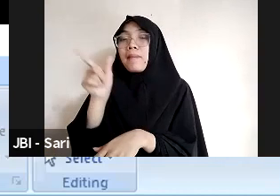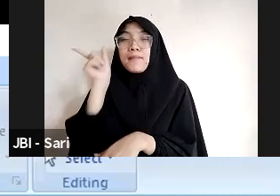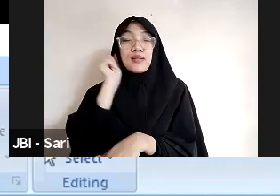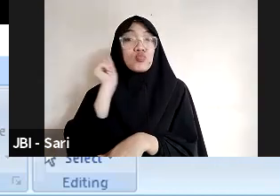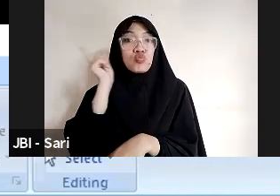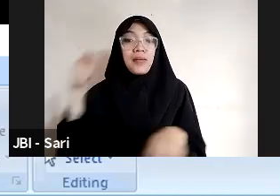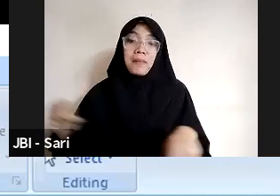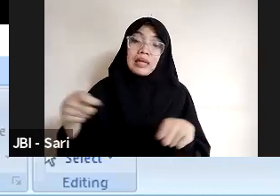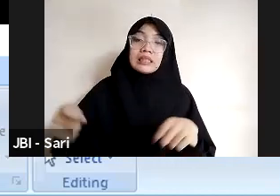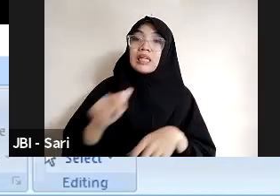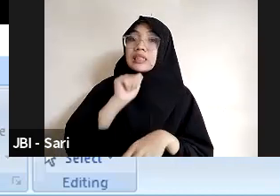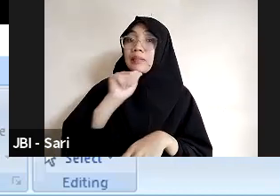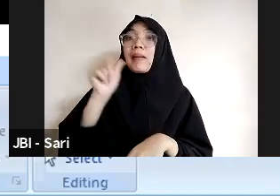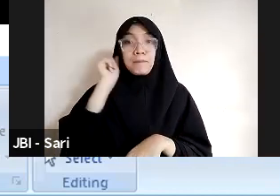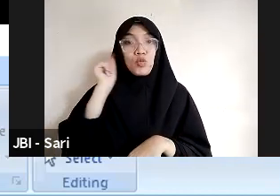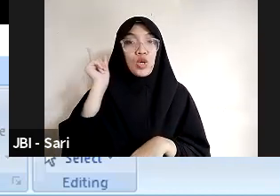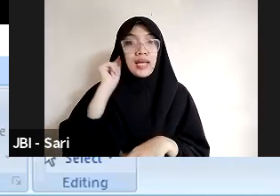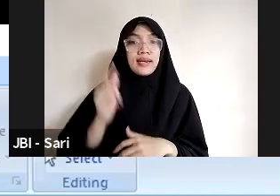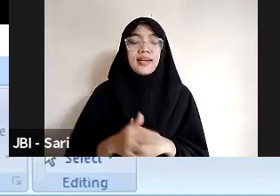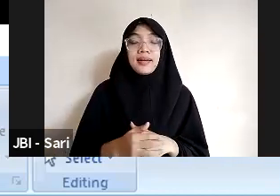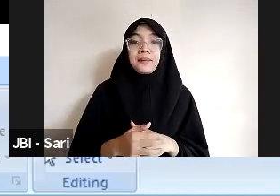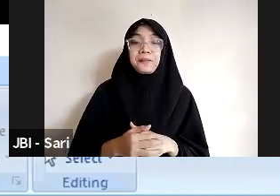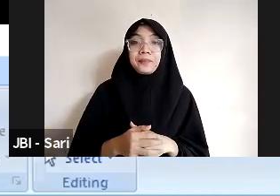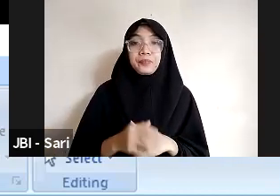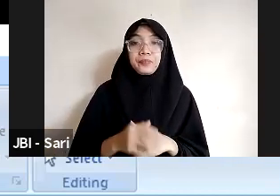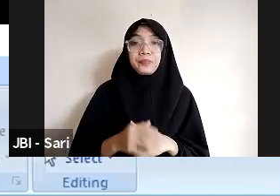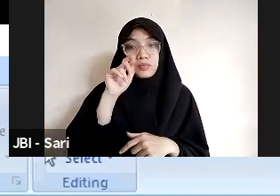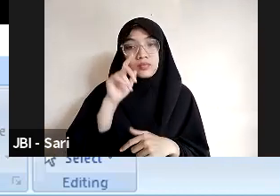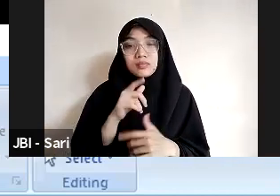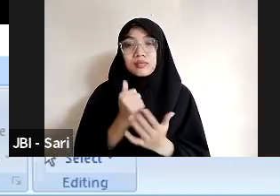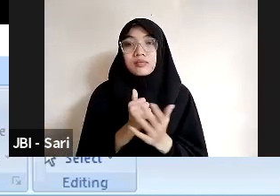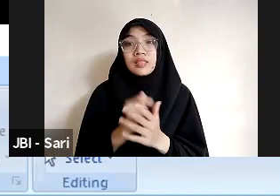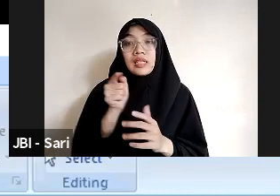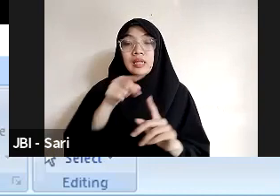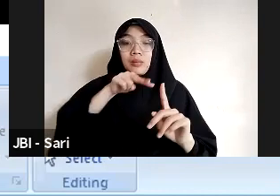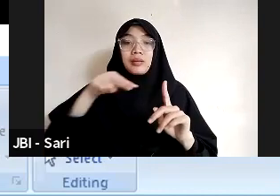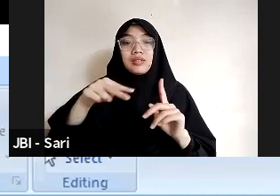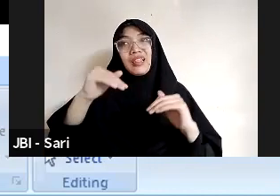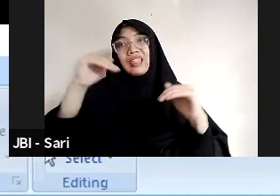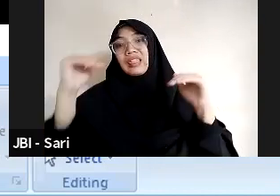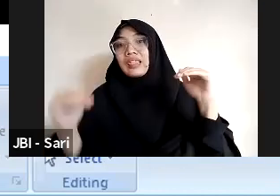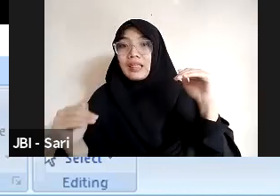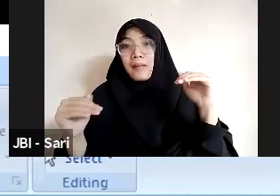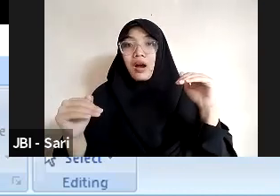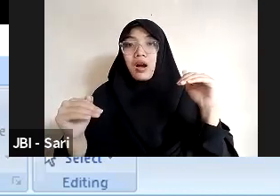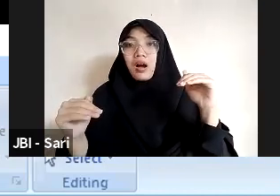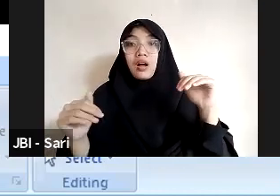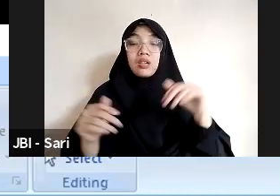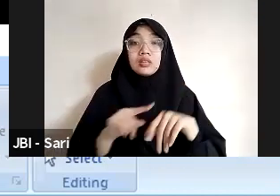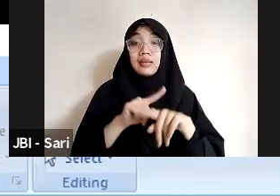memasak adalah perempuan. Dan memang ini pandangan yang timpang, tetapi hari